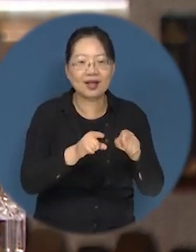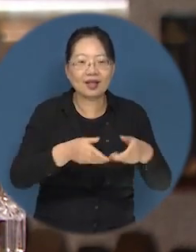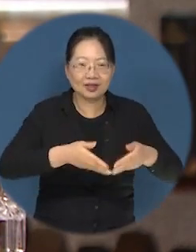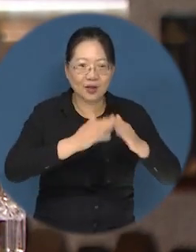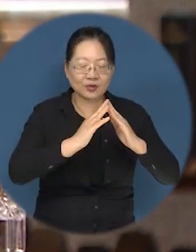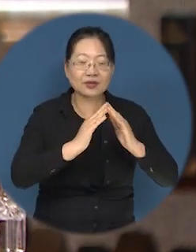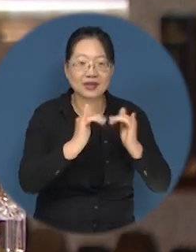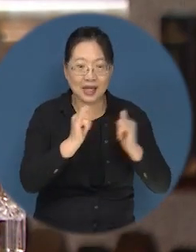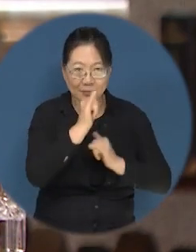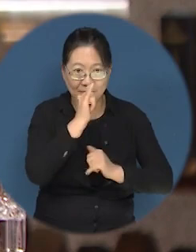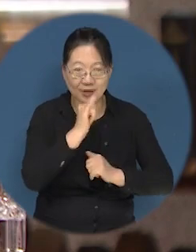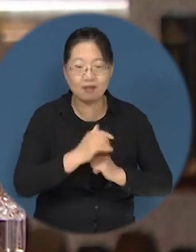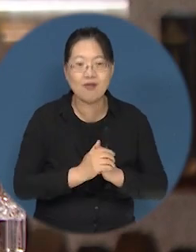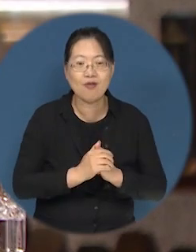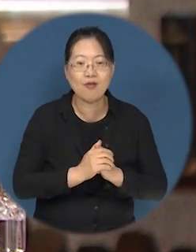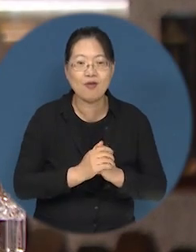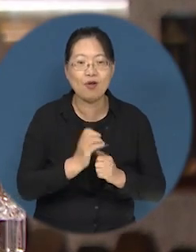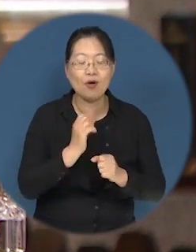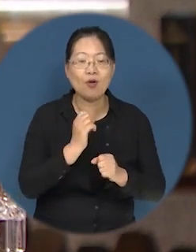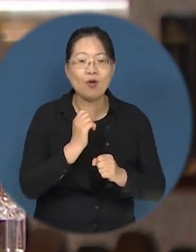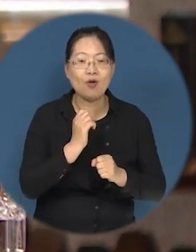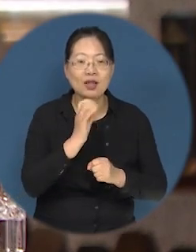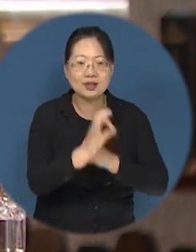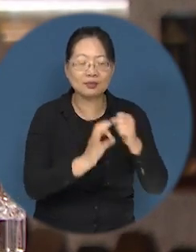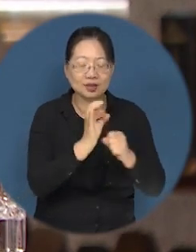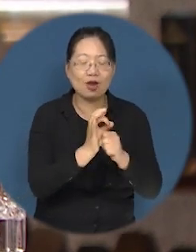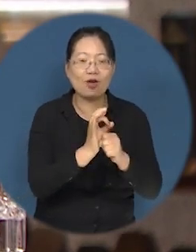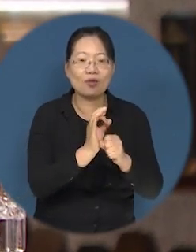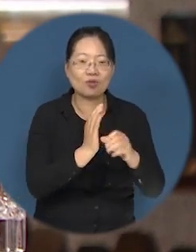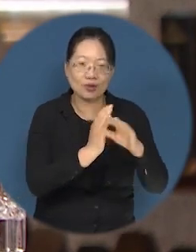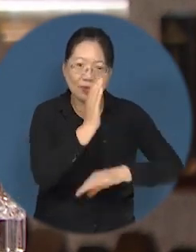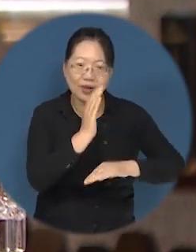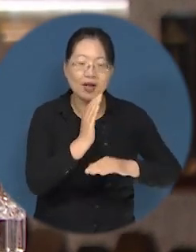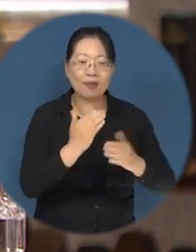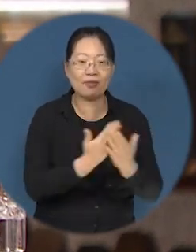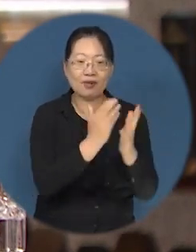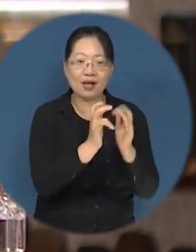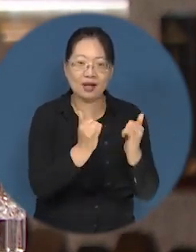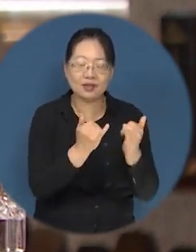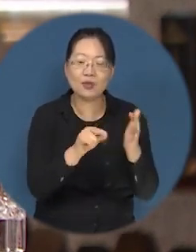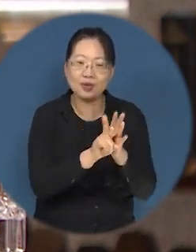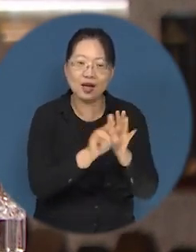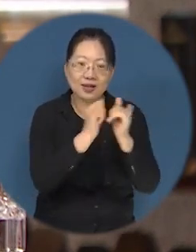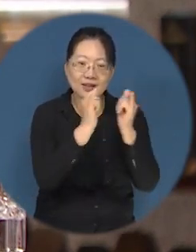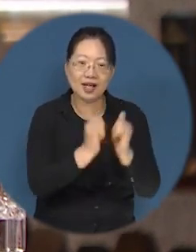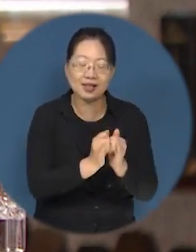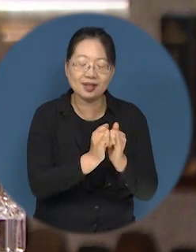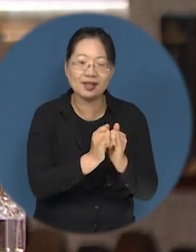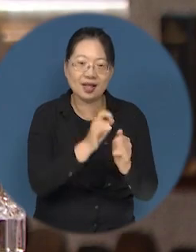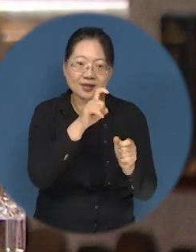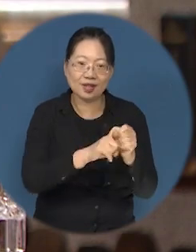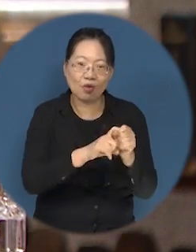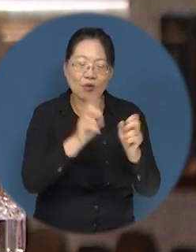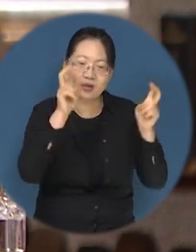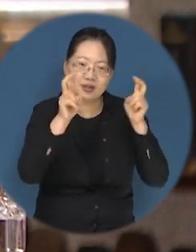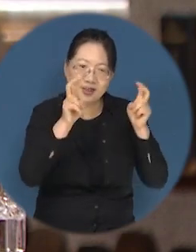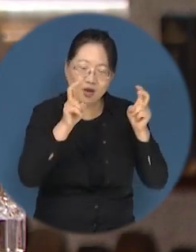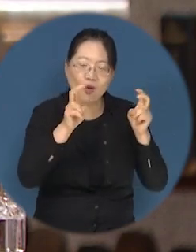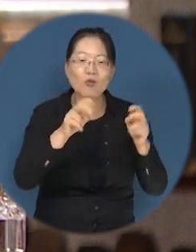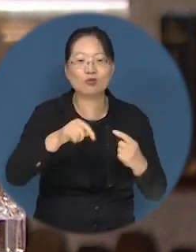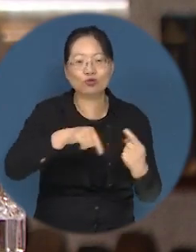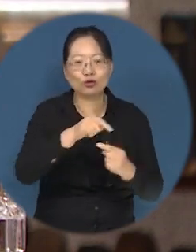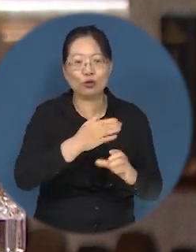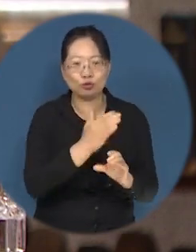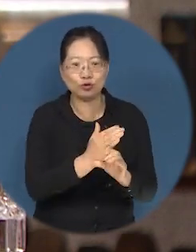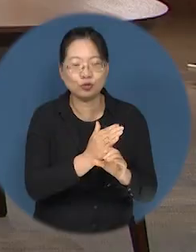이분이 벌써 10년 넘게 발달 장애인을 위한 사회적 기업을 만들어서 운영하고 계시다고 합니다.